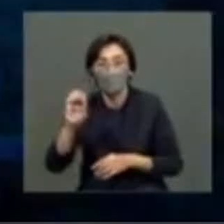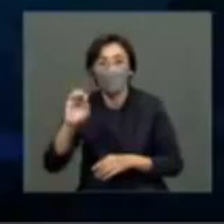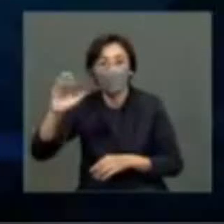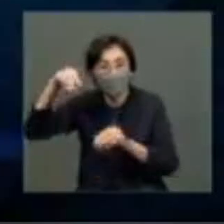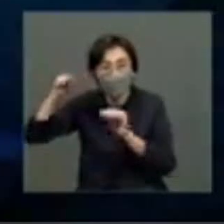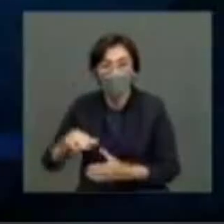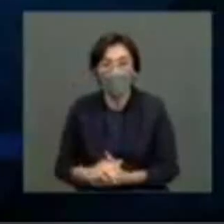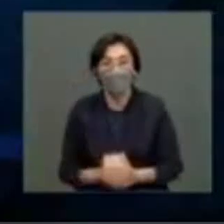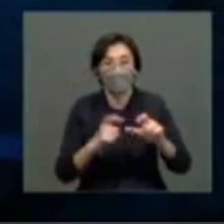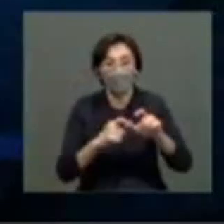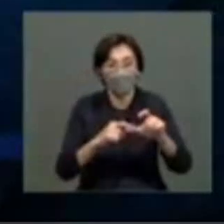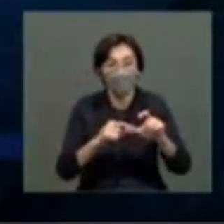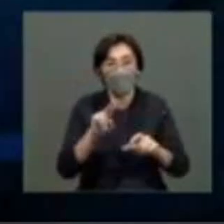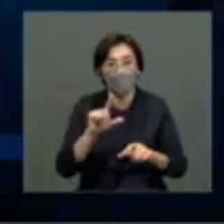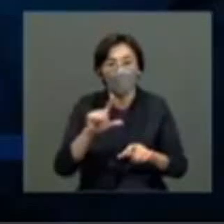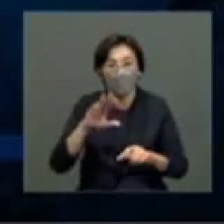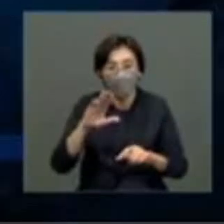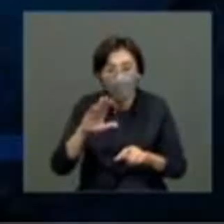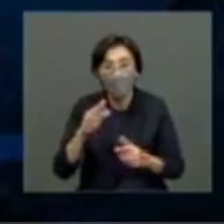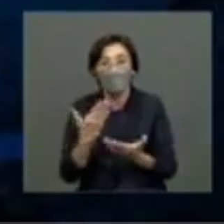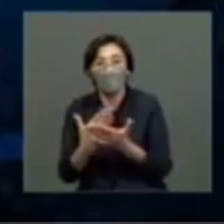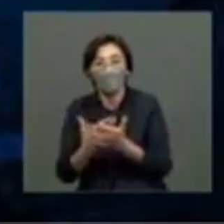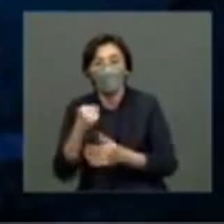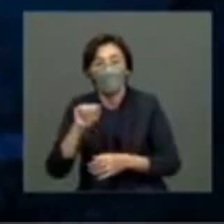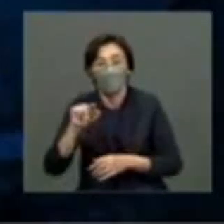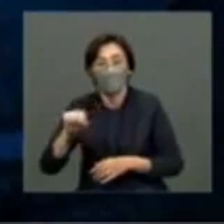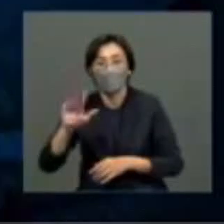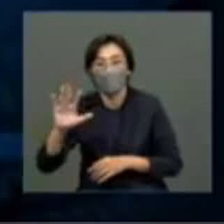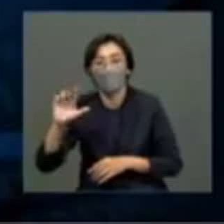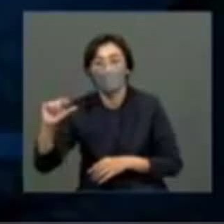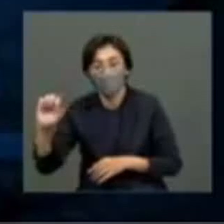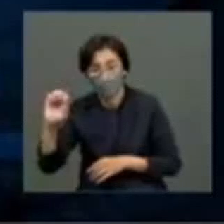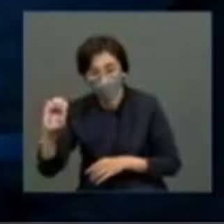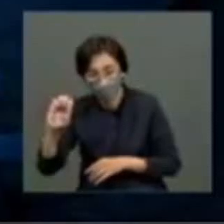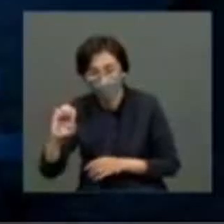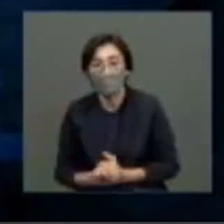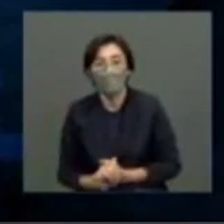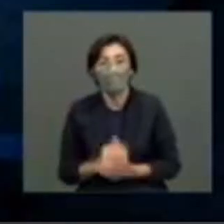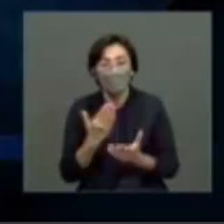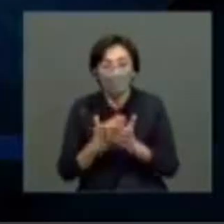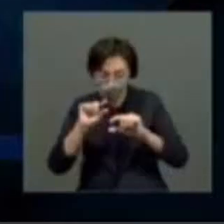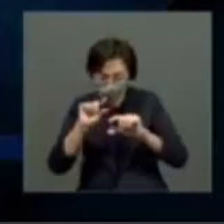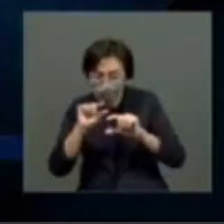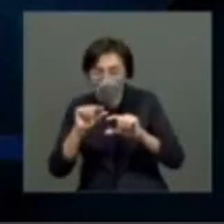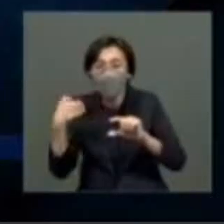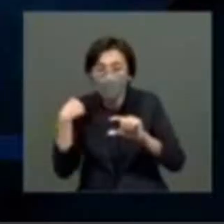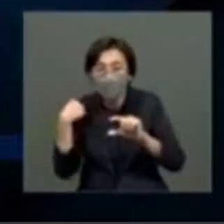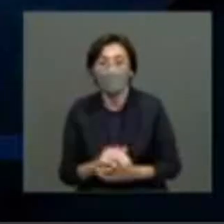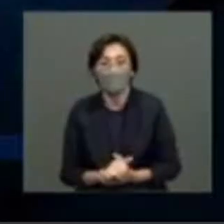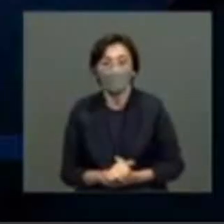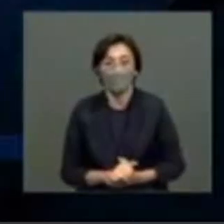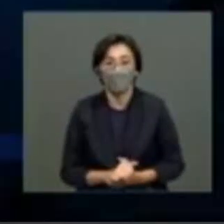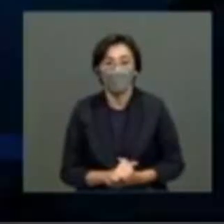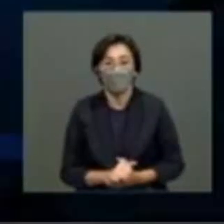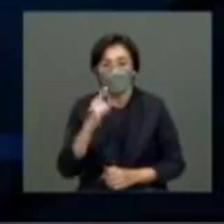อีก 2ล้าน 7แสนกว่าโดนพี่โส 2จุดเจ็ดล้านโด๊สเนี่ยจะขายให้เราในราคา